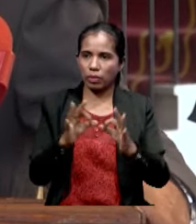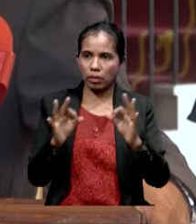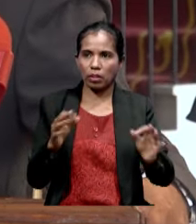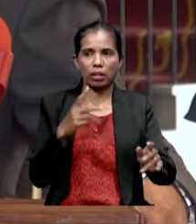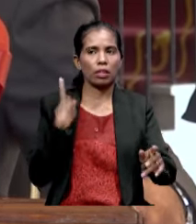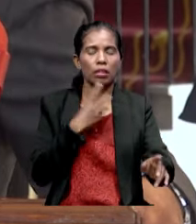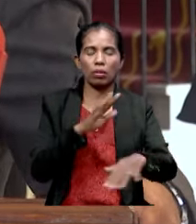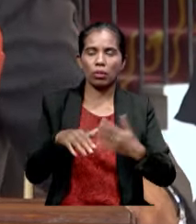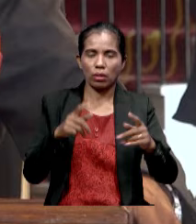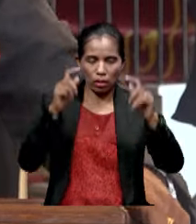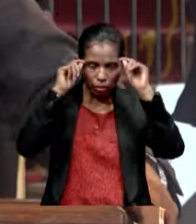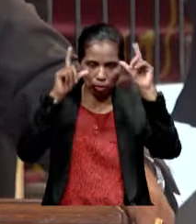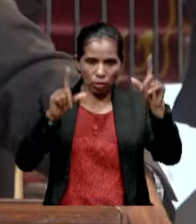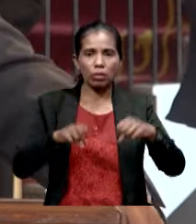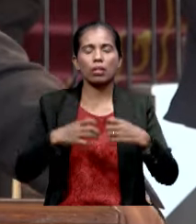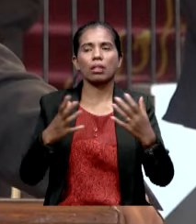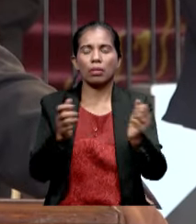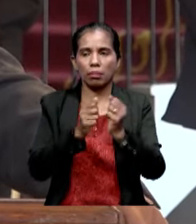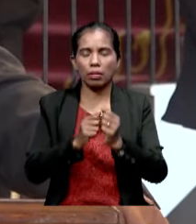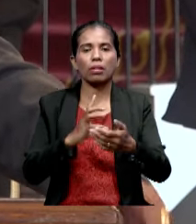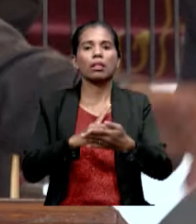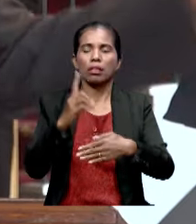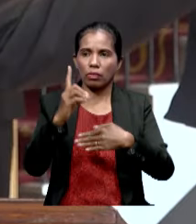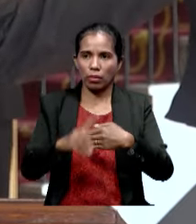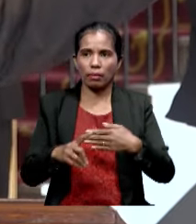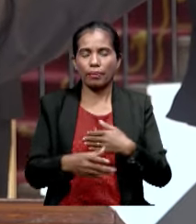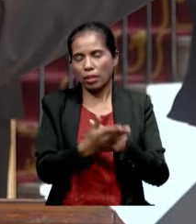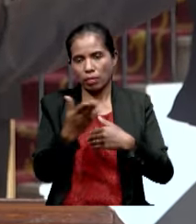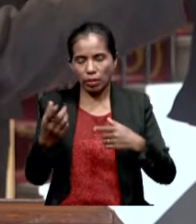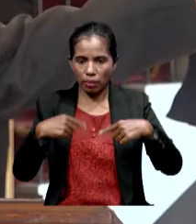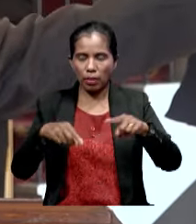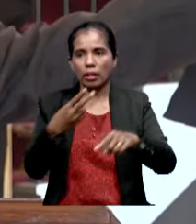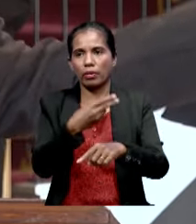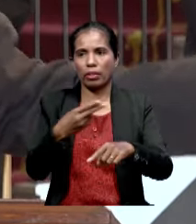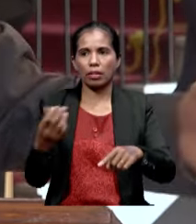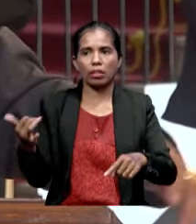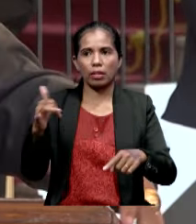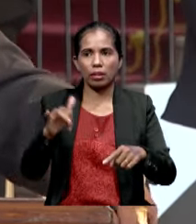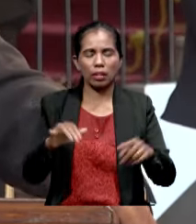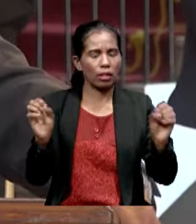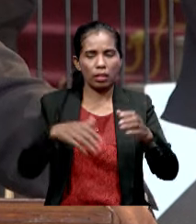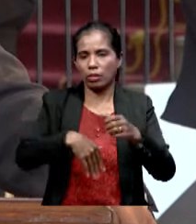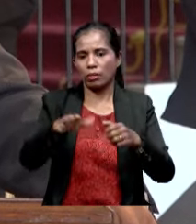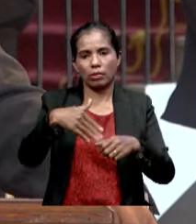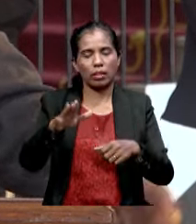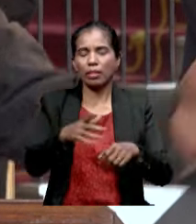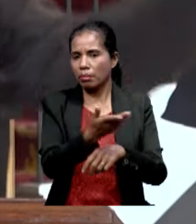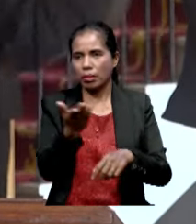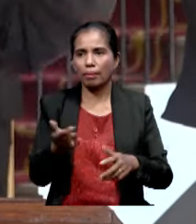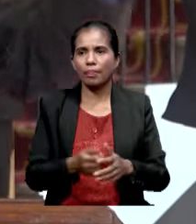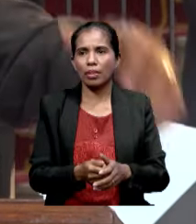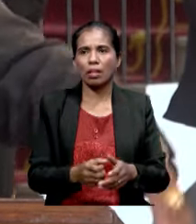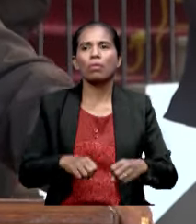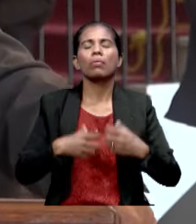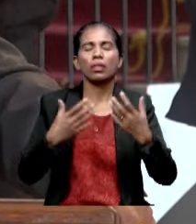moroan alu sama kata mutuk per desenvolve. Ita bot sir ba Indonesia, sir ala dunia mi. Negle. Kalau nusa mesir